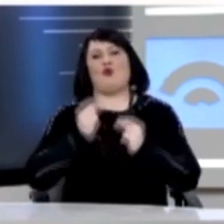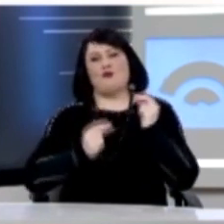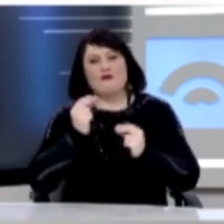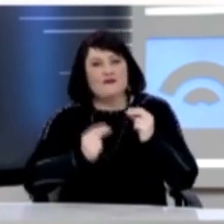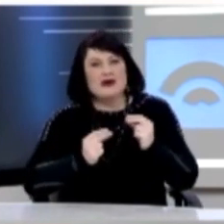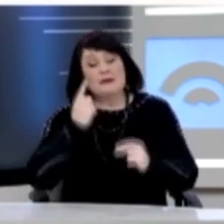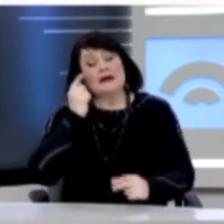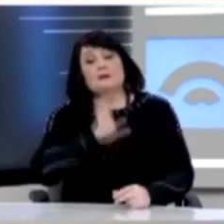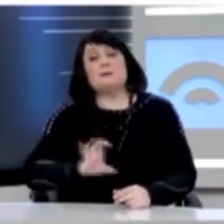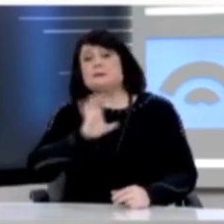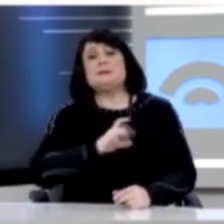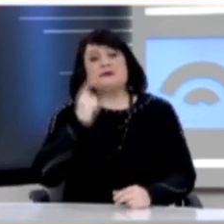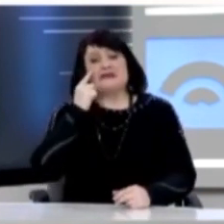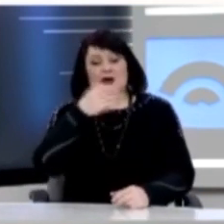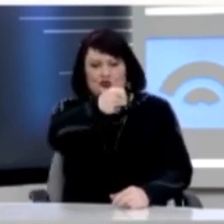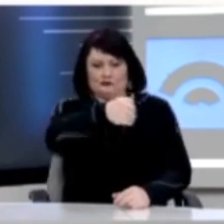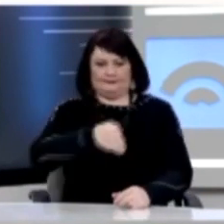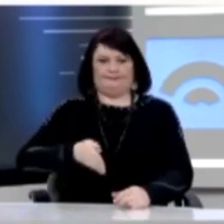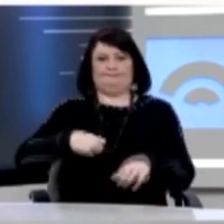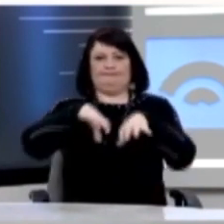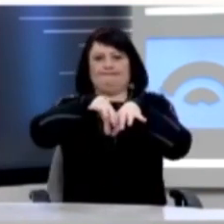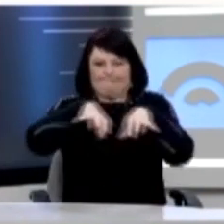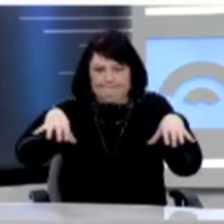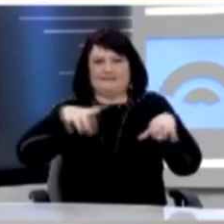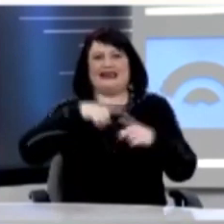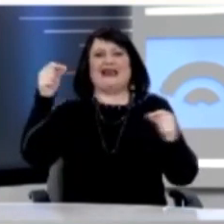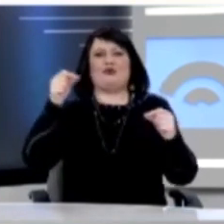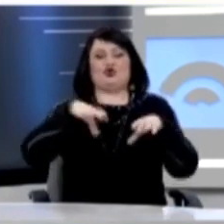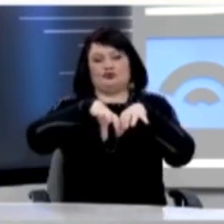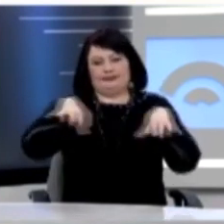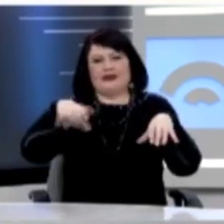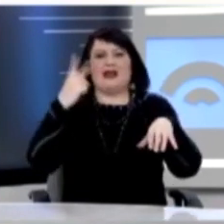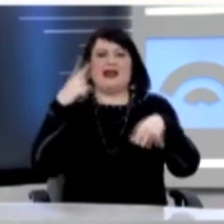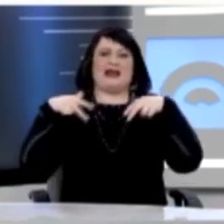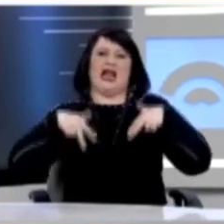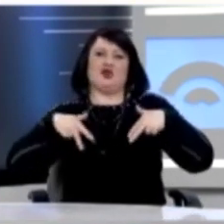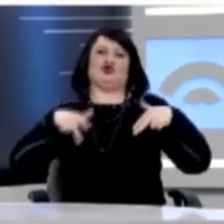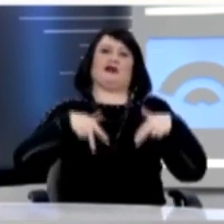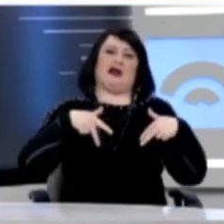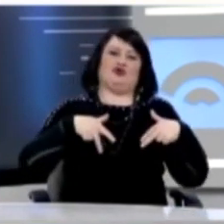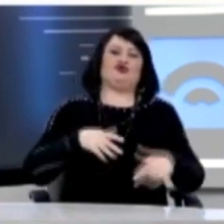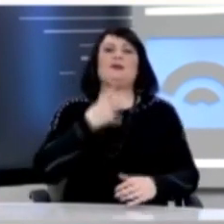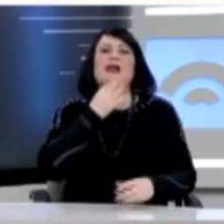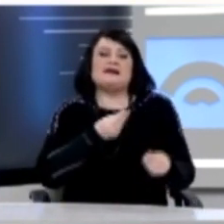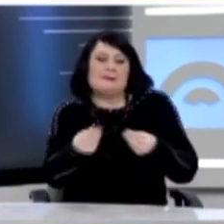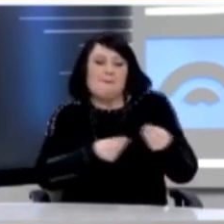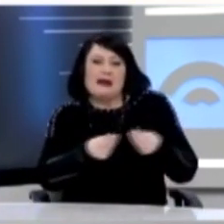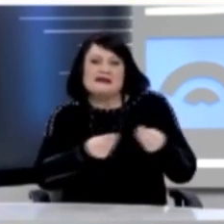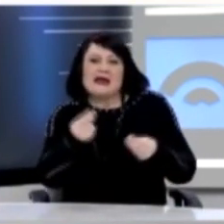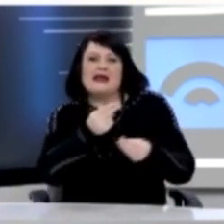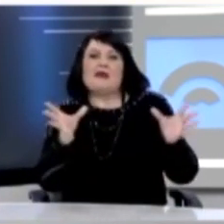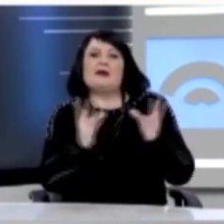και αναζητείται διχοτομική λύση στην ουσία δύο κρατών. Το παζάρι για το